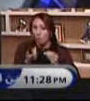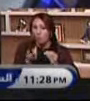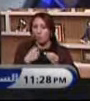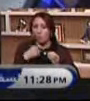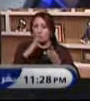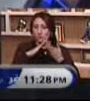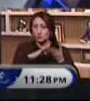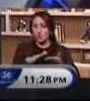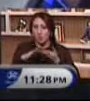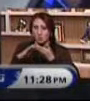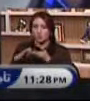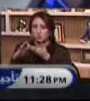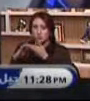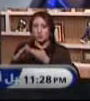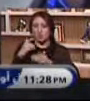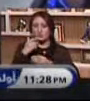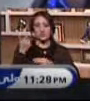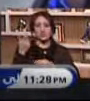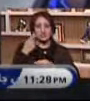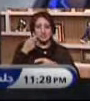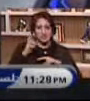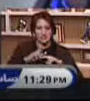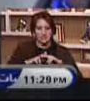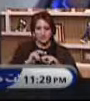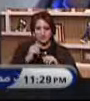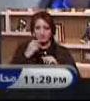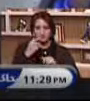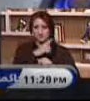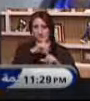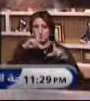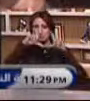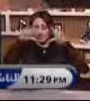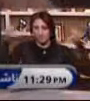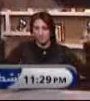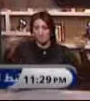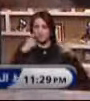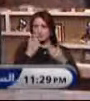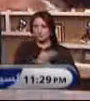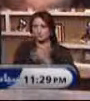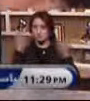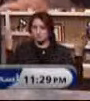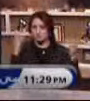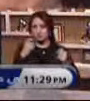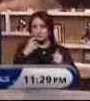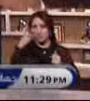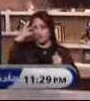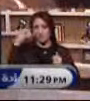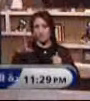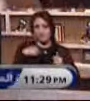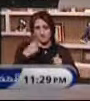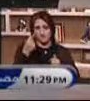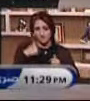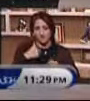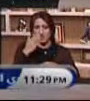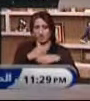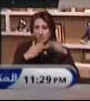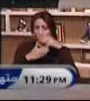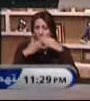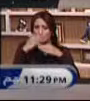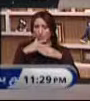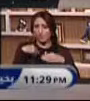كريم، وفي الاعلانات ومع البرنامج بتاع الدكتور عامر، في واحد من الناس يقول له انا تبرعت وعملت وسويت وبنيت المبنى وشغل